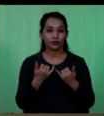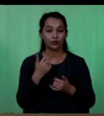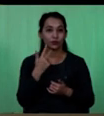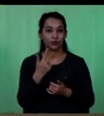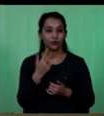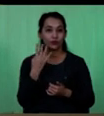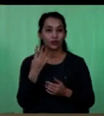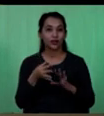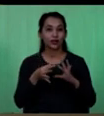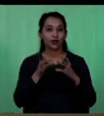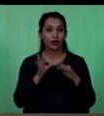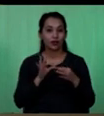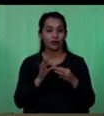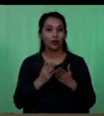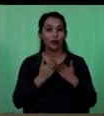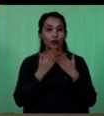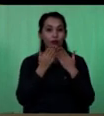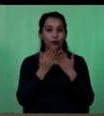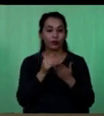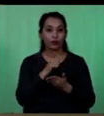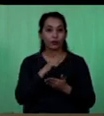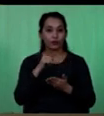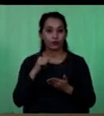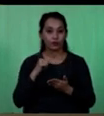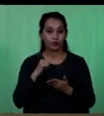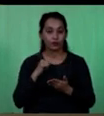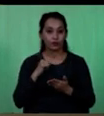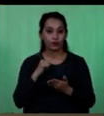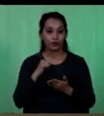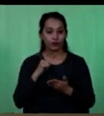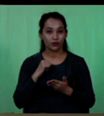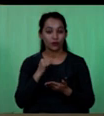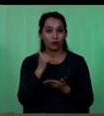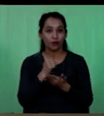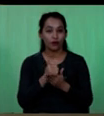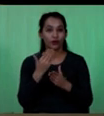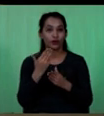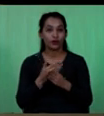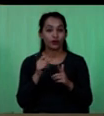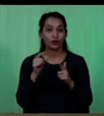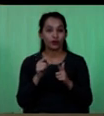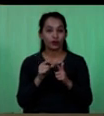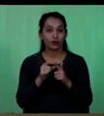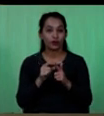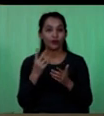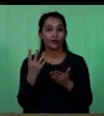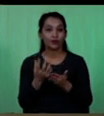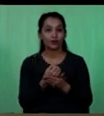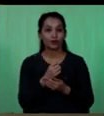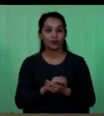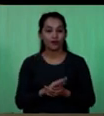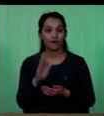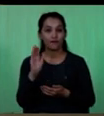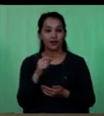3-chi va 4-chi gapni o'qib, o'zingiz mustaqil ularning bosh va ikkinchi darajali bo'laklarini aniqlang